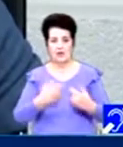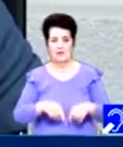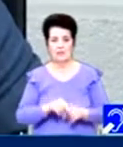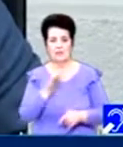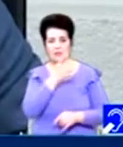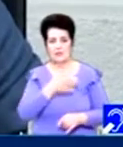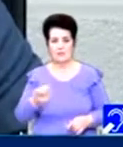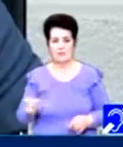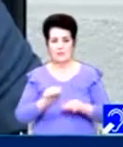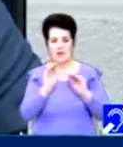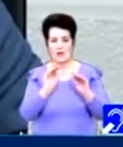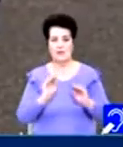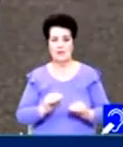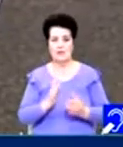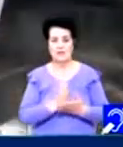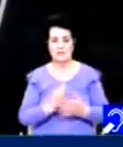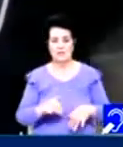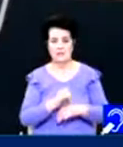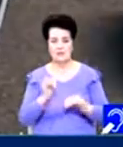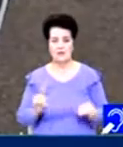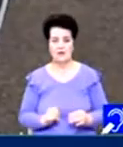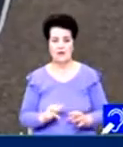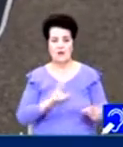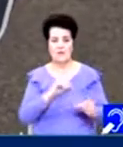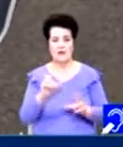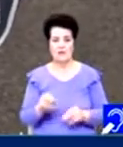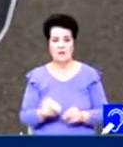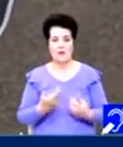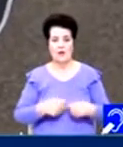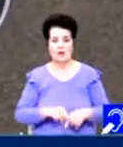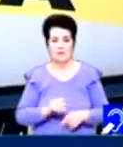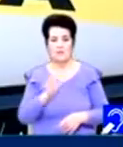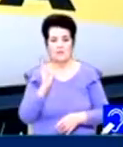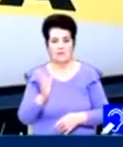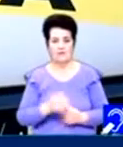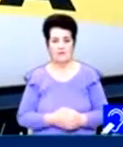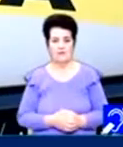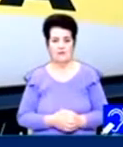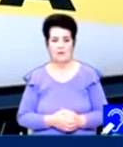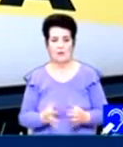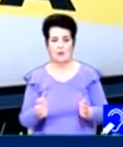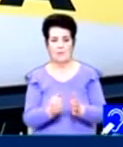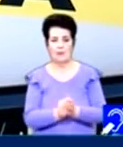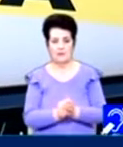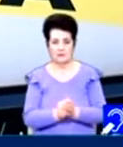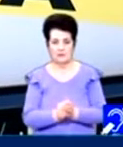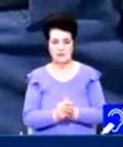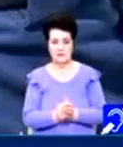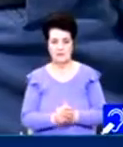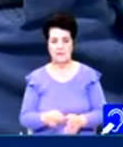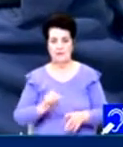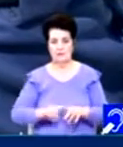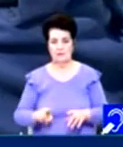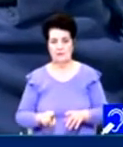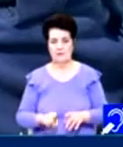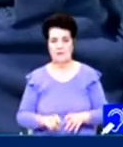timp cât ancheta este în desfășurare. Vă asigur însă că acesta va fi prins cât de curând